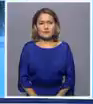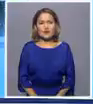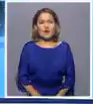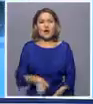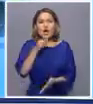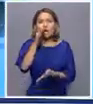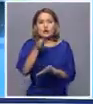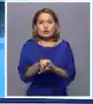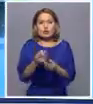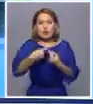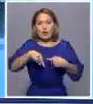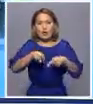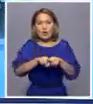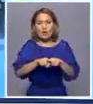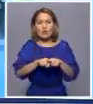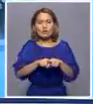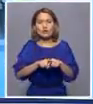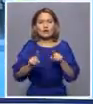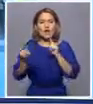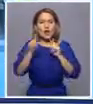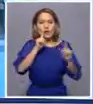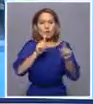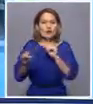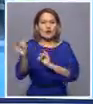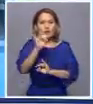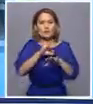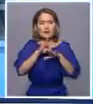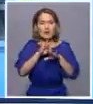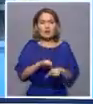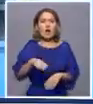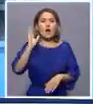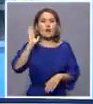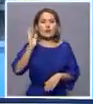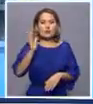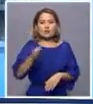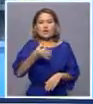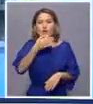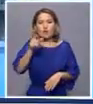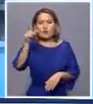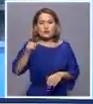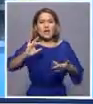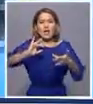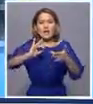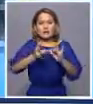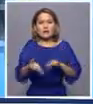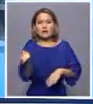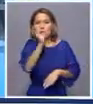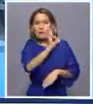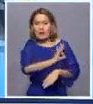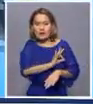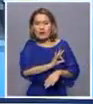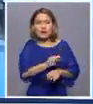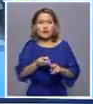Құзырлы орган жиналыстары онлайн трансляцияда болашақта қарапайым халық үшін осындай мүмкіндікті тумақ. Бүгін мәжілісте ақпаратқа қол